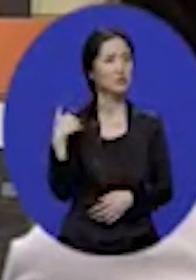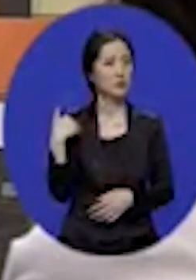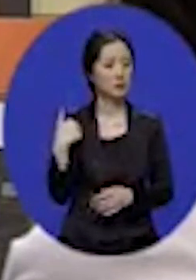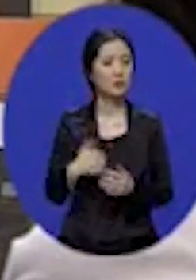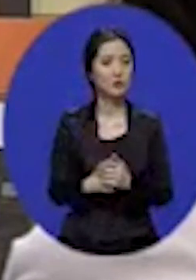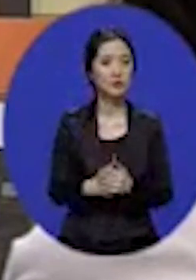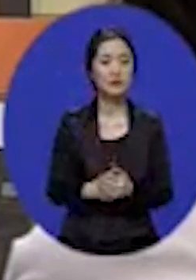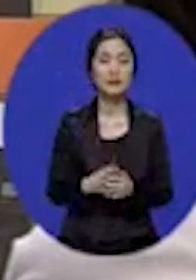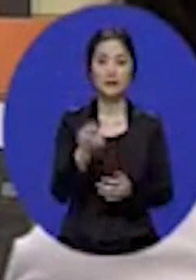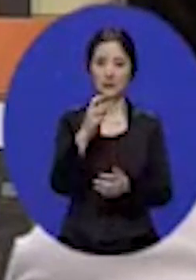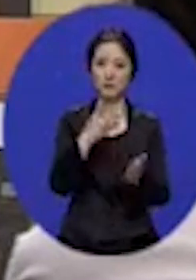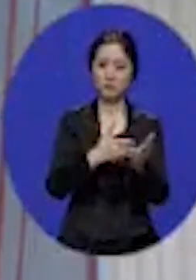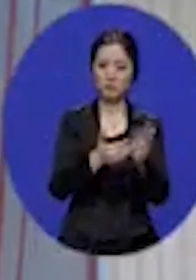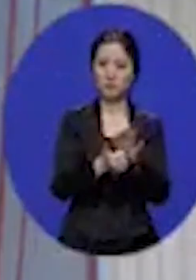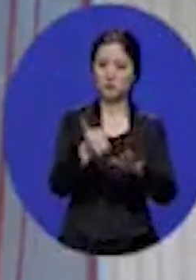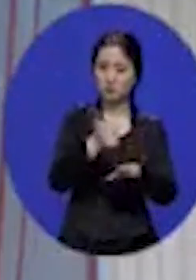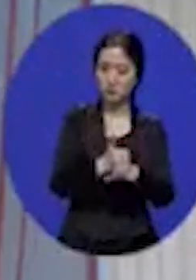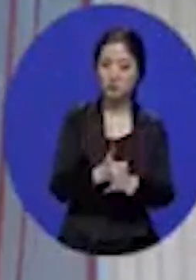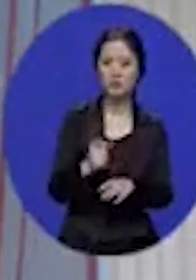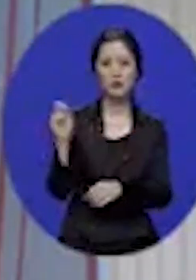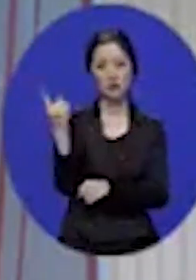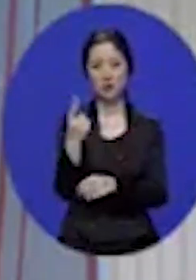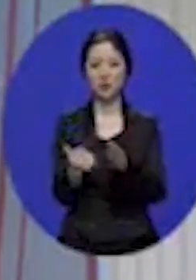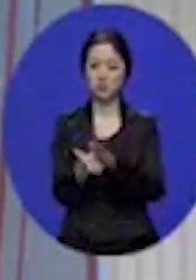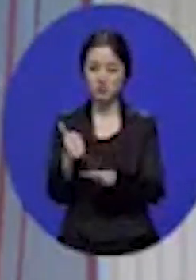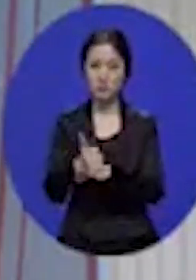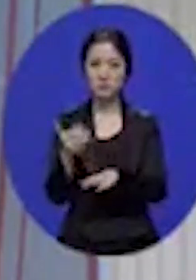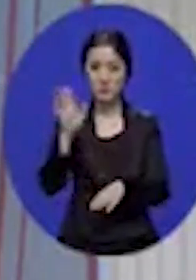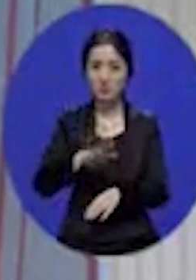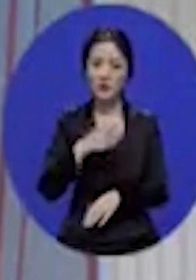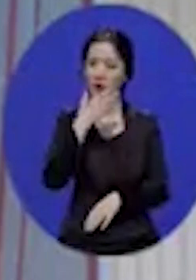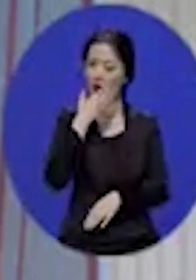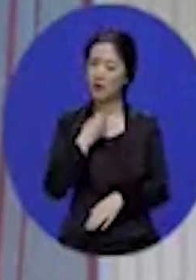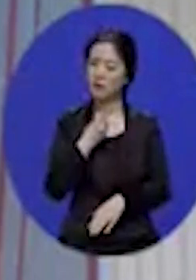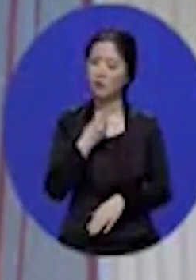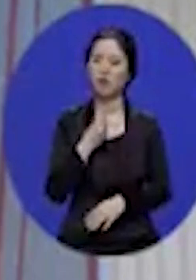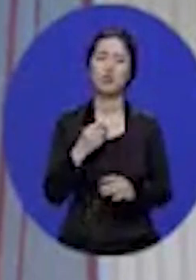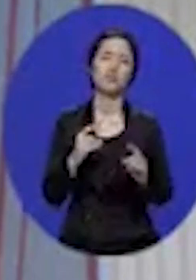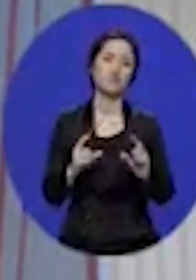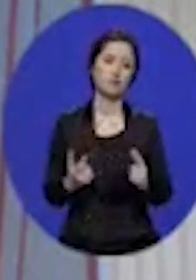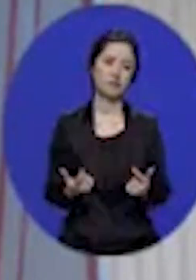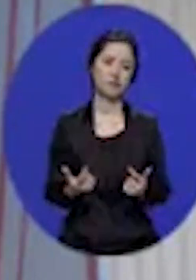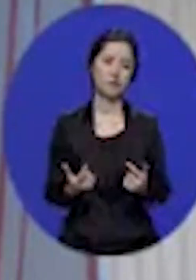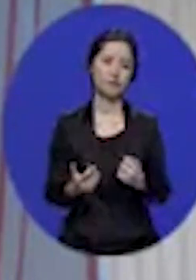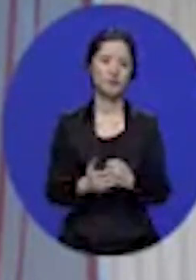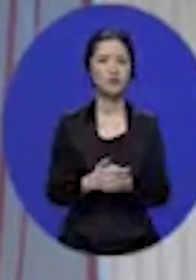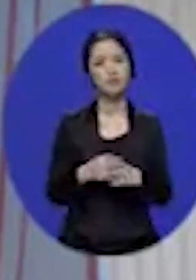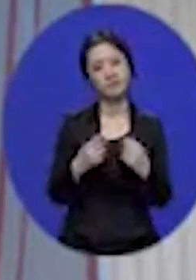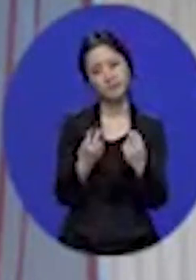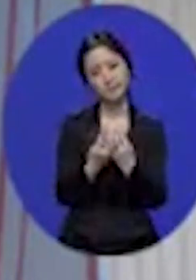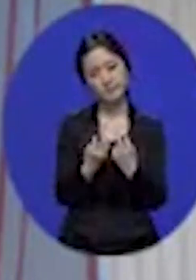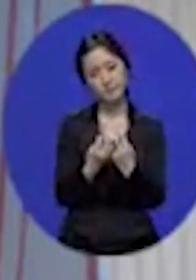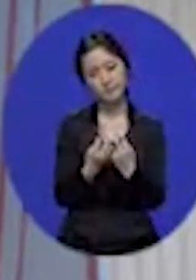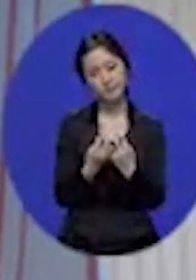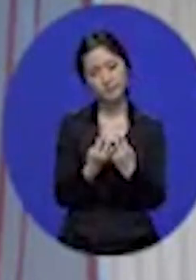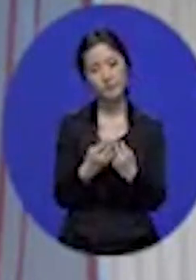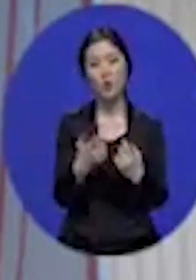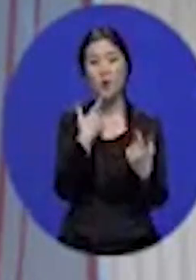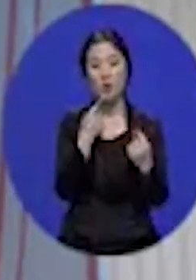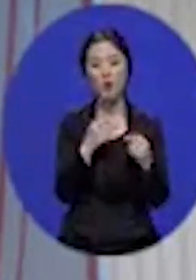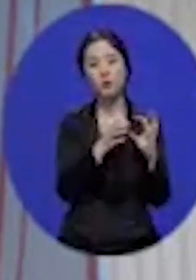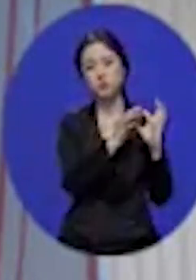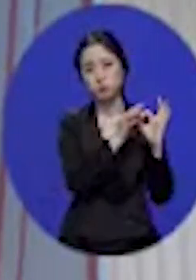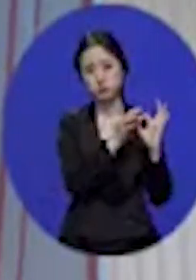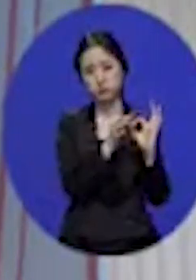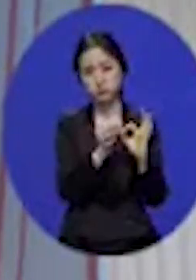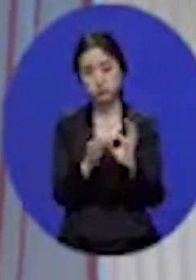중계의 성공이란 것도 그 아무것도 나한테 행복을 주지 않더라고요. 그래서 그런 세월이 굉장히 오래 이렇게 가게 됐습니다.